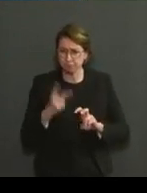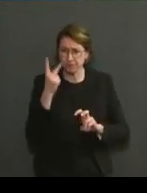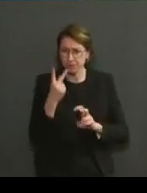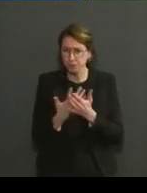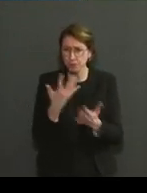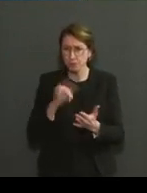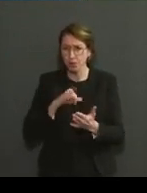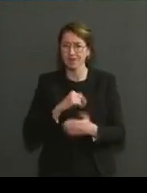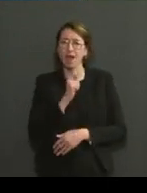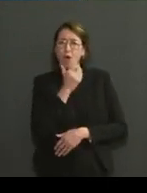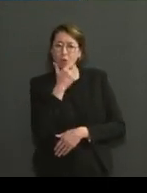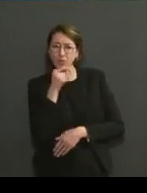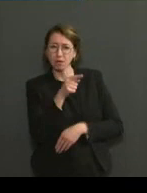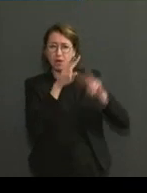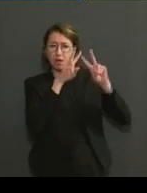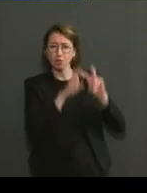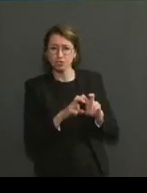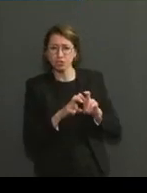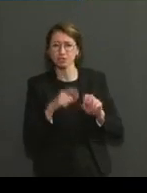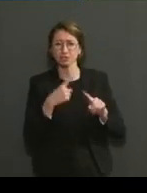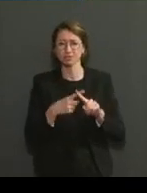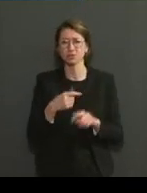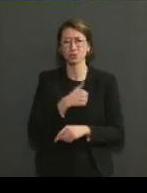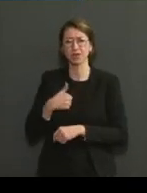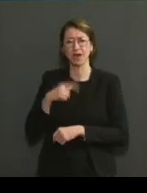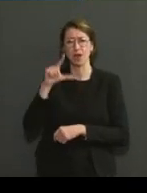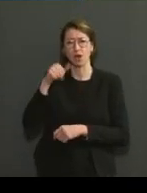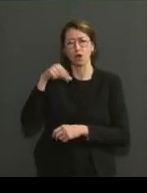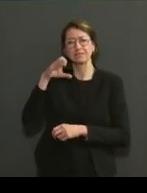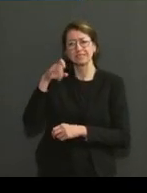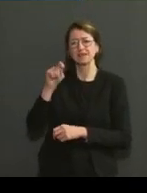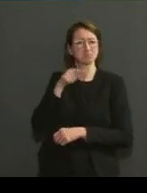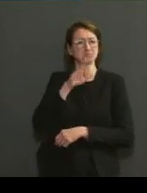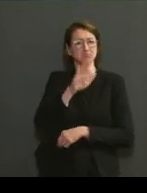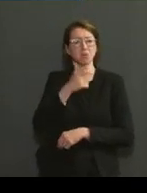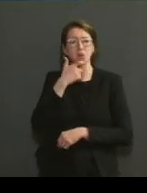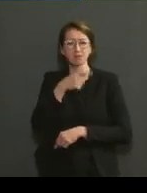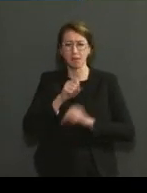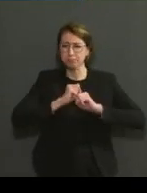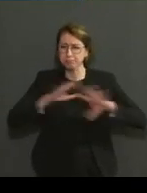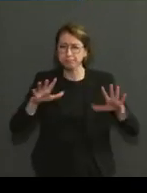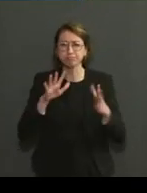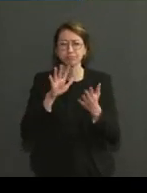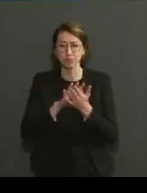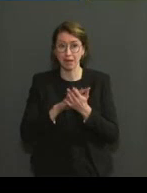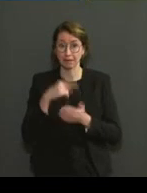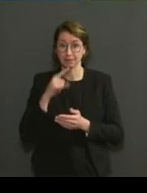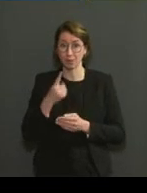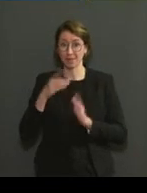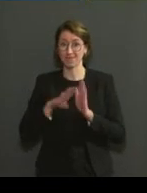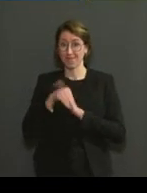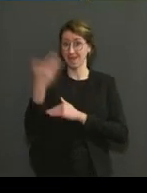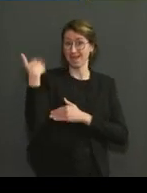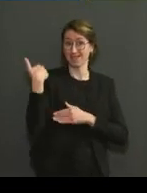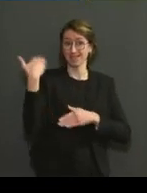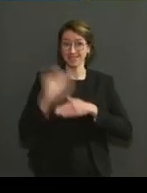Lancet, publie une étude faite en Angleterre durant la fin de la première vague, montrant que les transmissions se